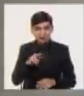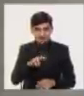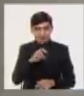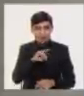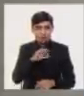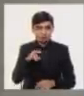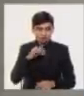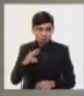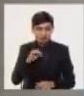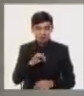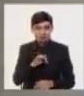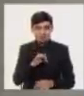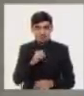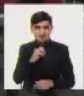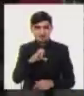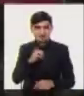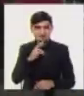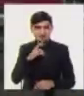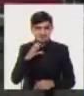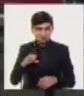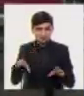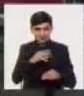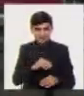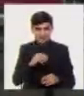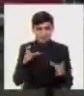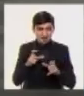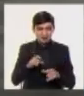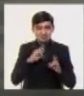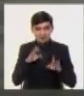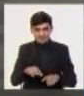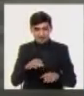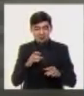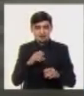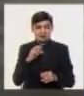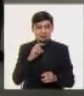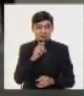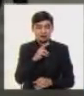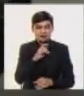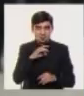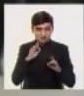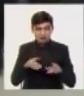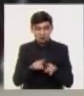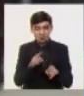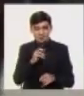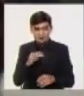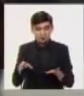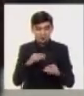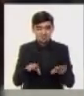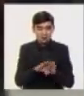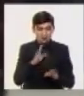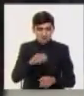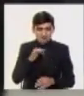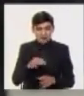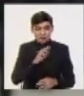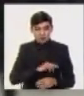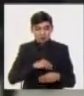Южный и Западный Эссекс. Все непродовольственные магазины, пабы, кафе, рестораны вновь закроются. Работодатели обязаны перевести своих